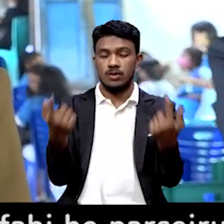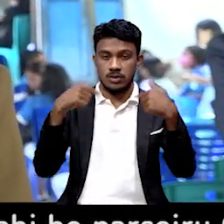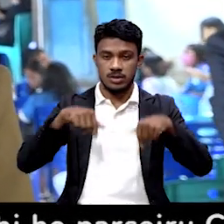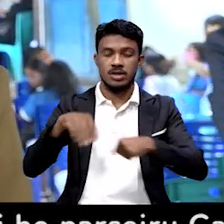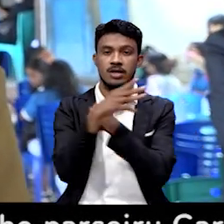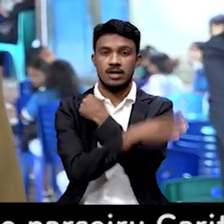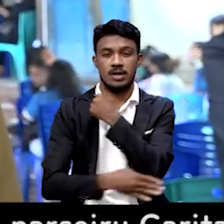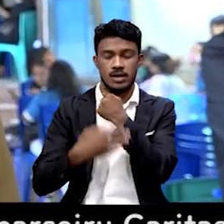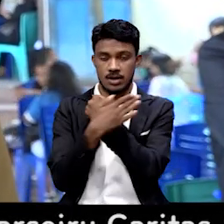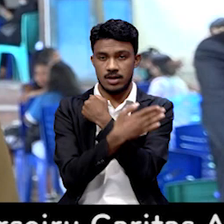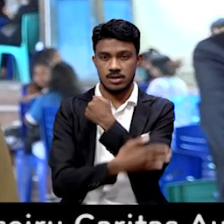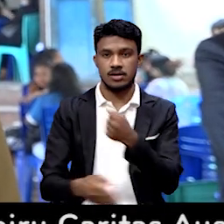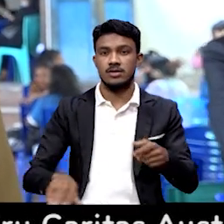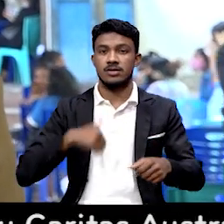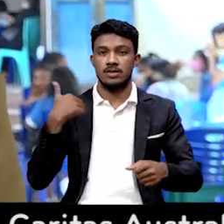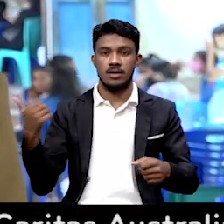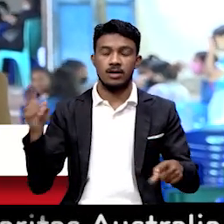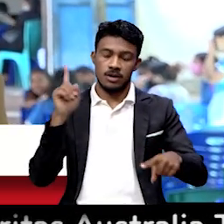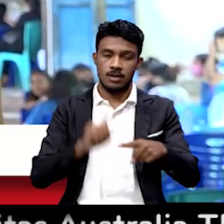ba estrangeiro.